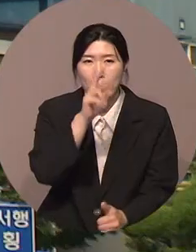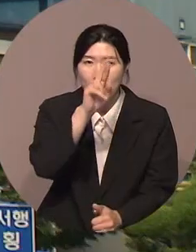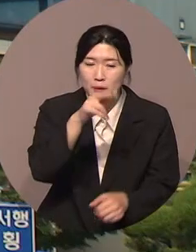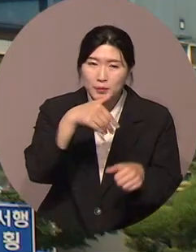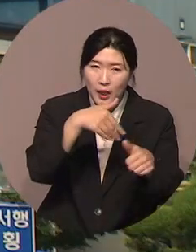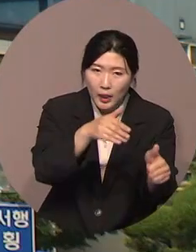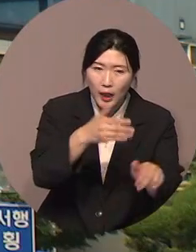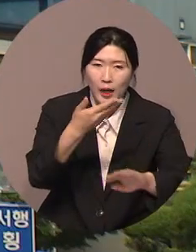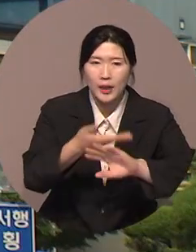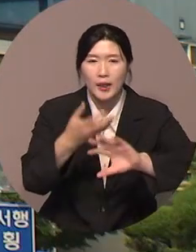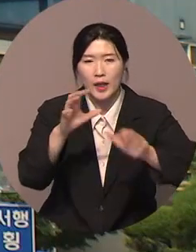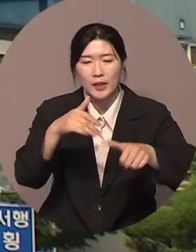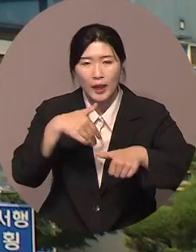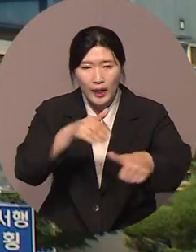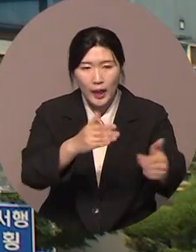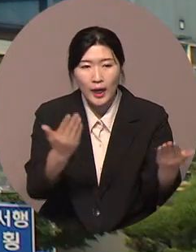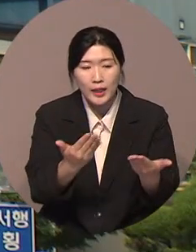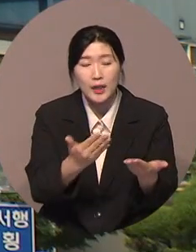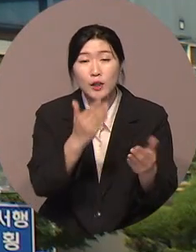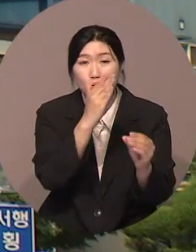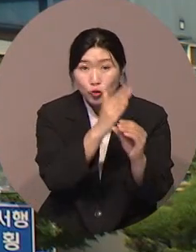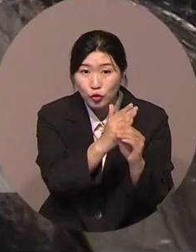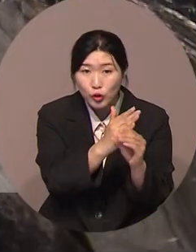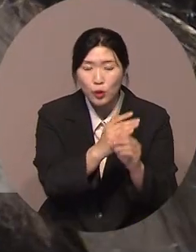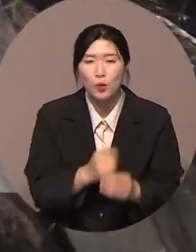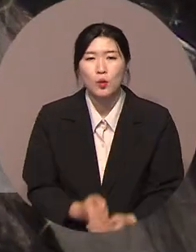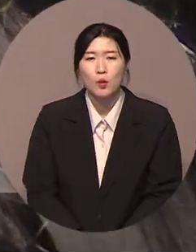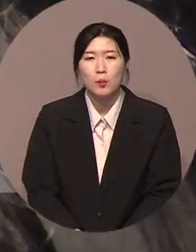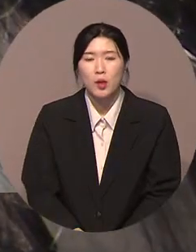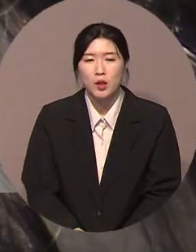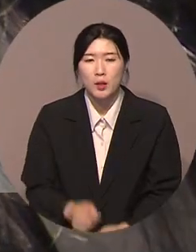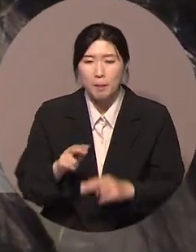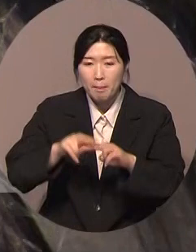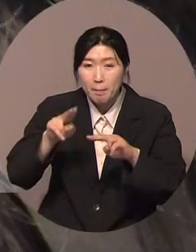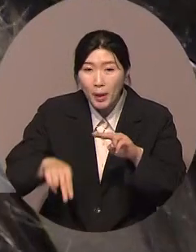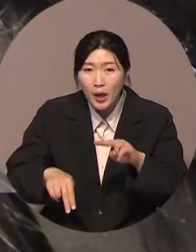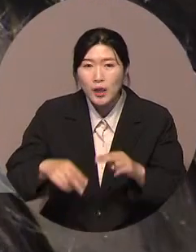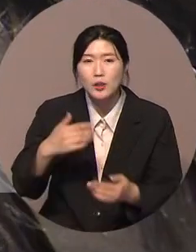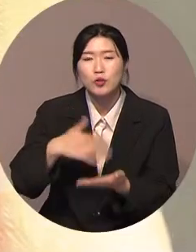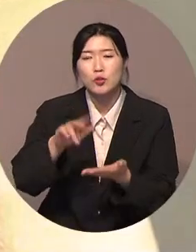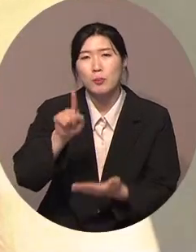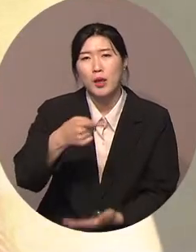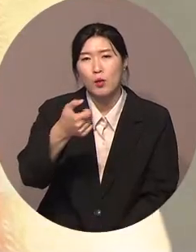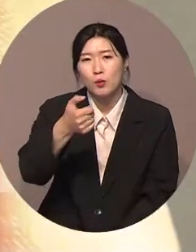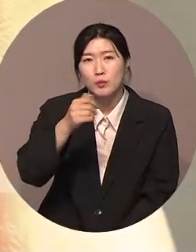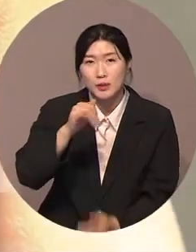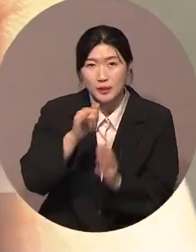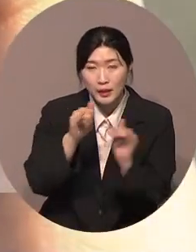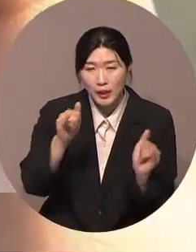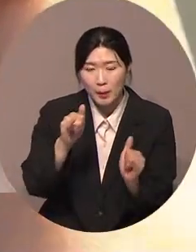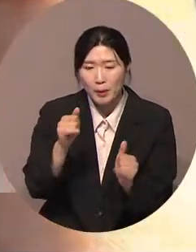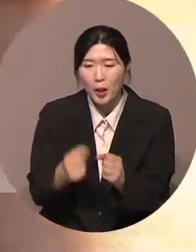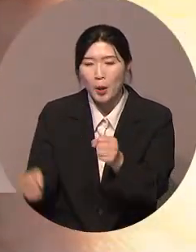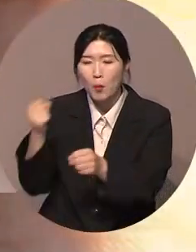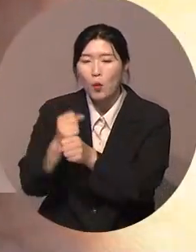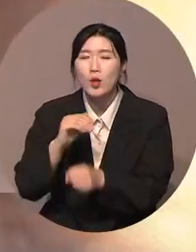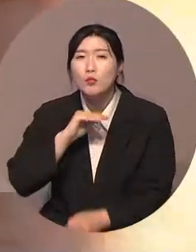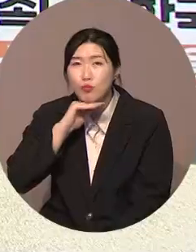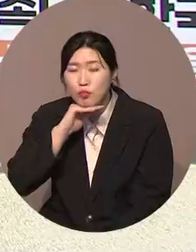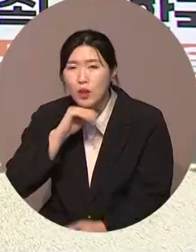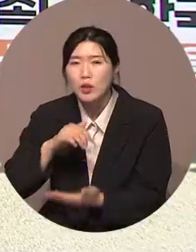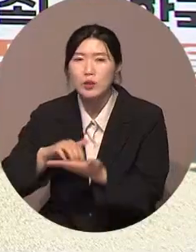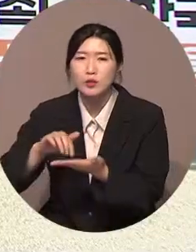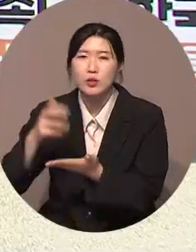1공장이나 금산, 해외 공장으로 전환 배치됐지만 150여 명은 명예퇴직했고 80여 명은 아직도